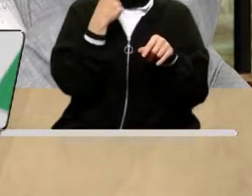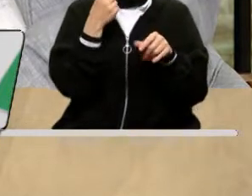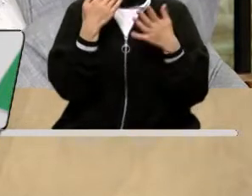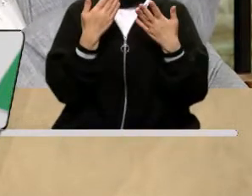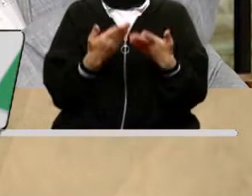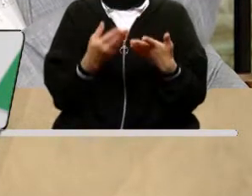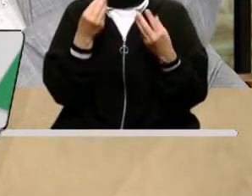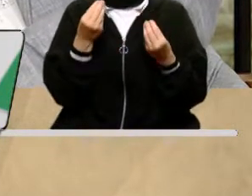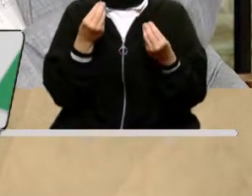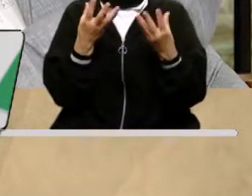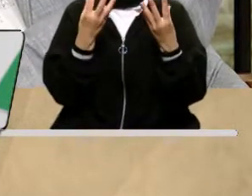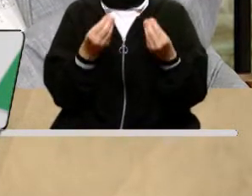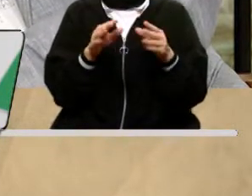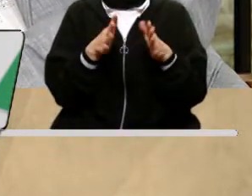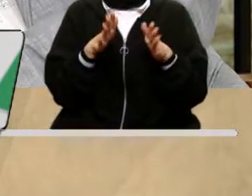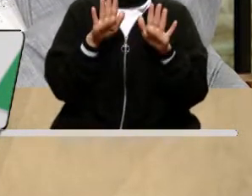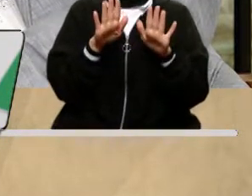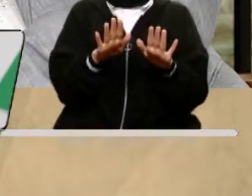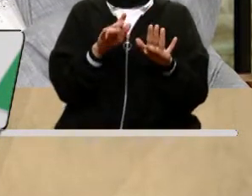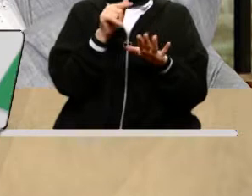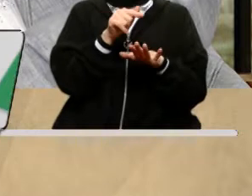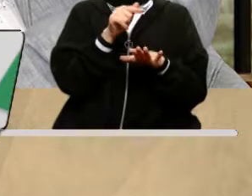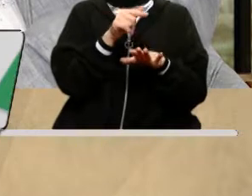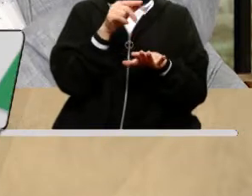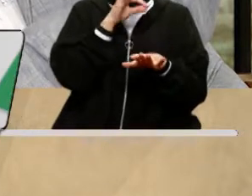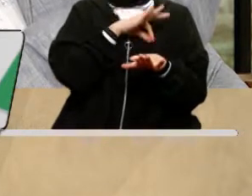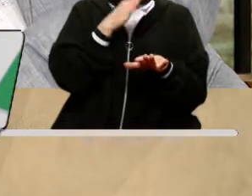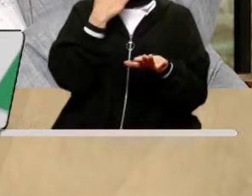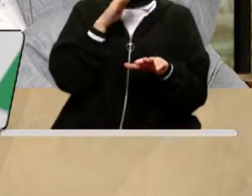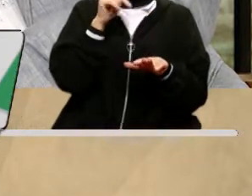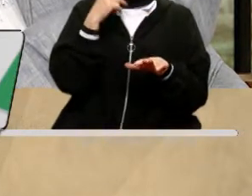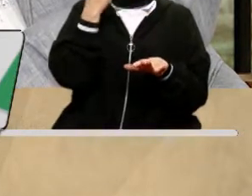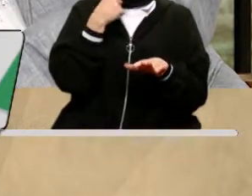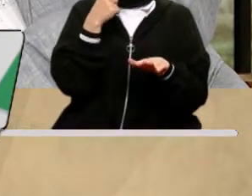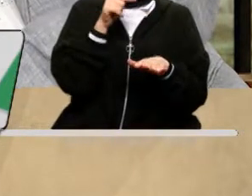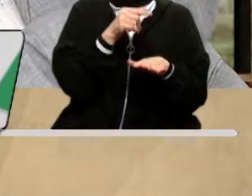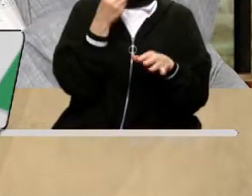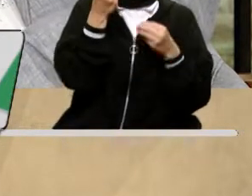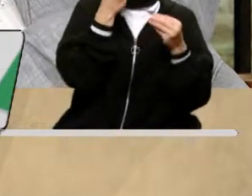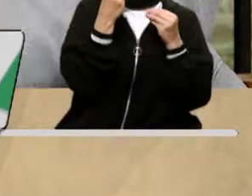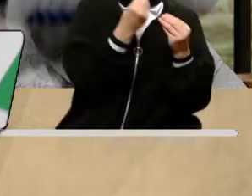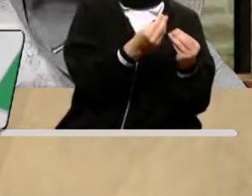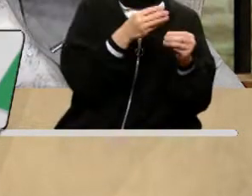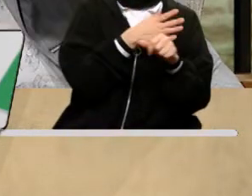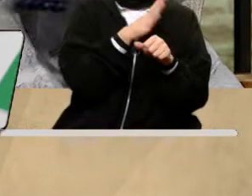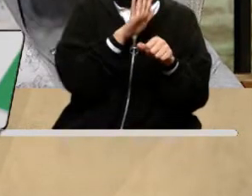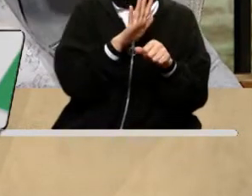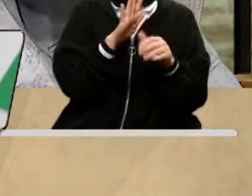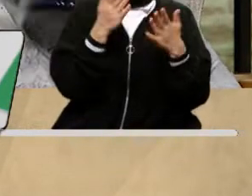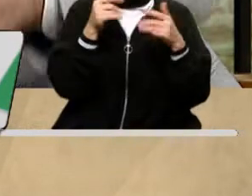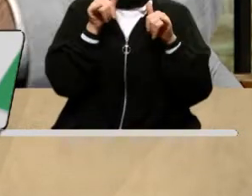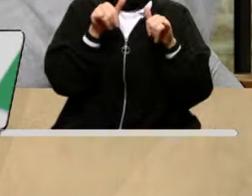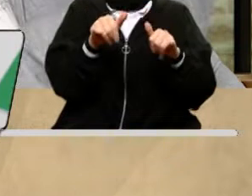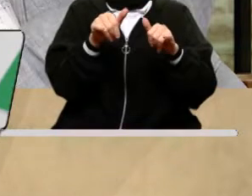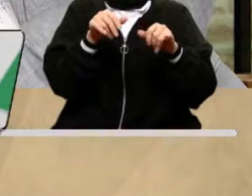uğrarız. O çocuğun ihtiyacı olanla bizim ihtiyacımız olan çok farklıdır. Bizim öğrenme stilimiz onunki farklıdır. Başkalarına örnek vererek